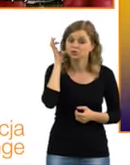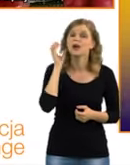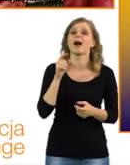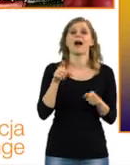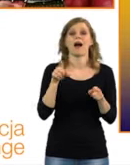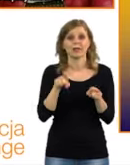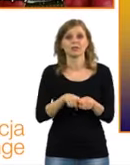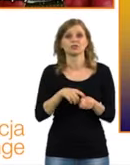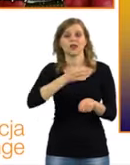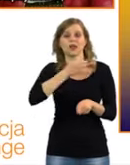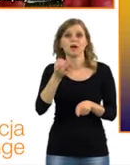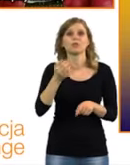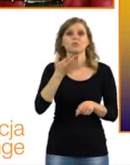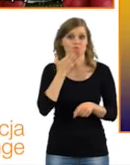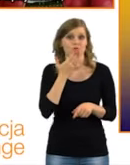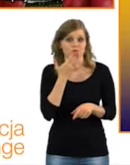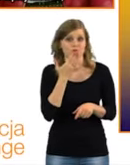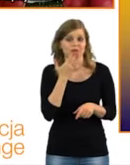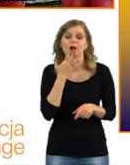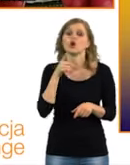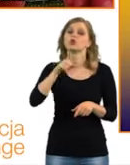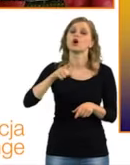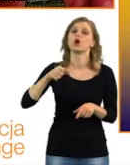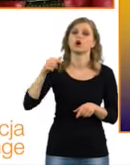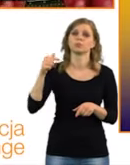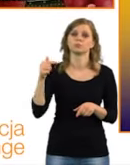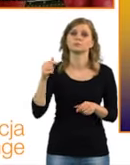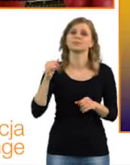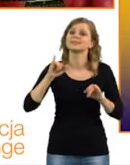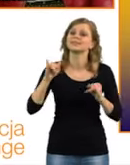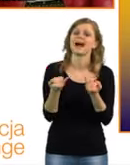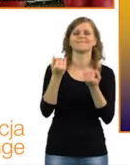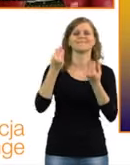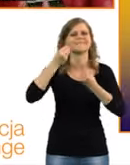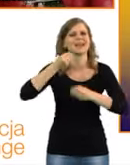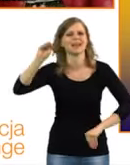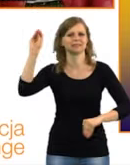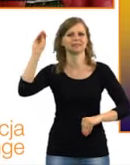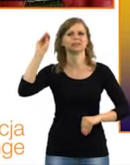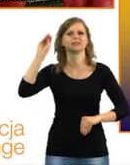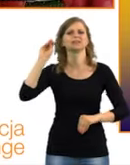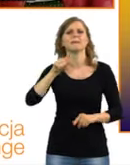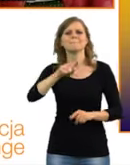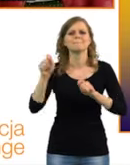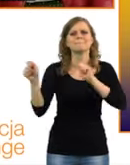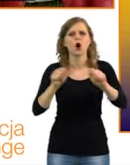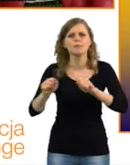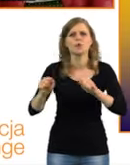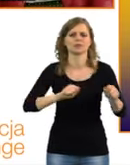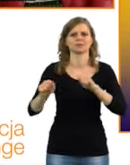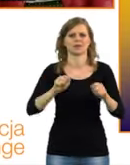słyszało, a co za tym idzie, lepiej mówiło, to jak najwięcej